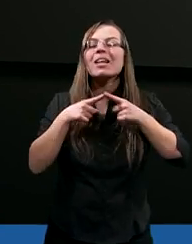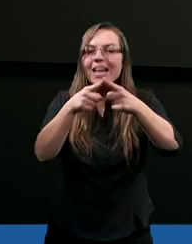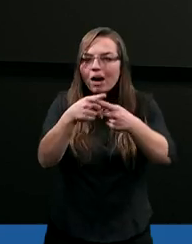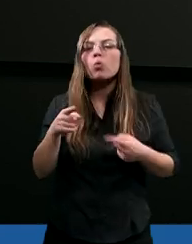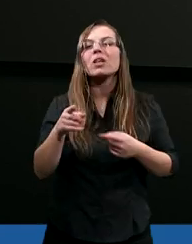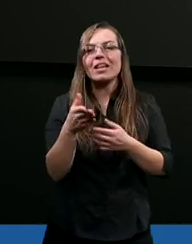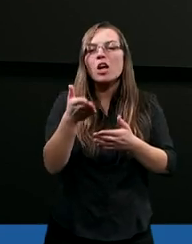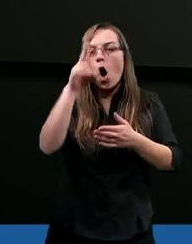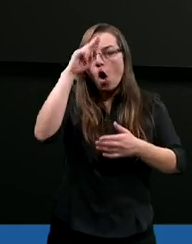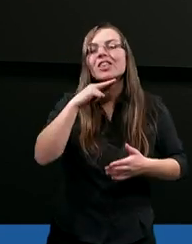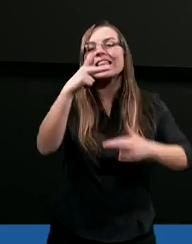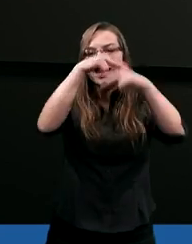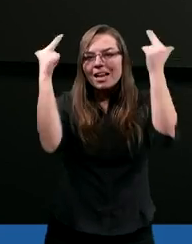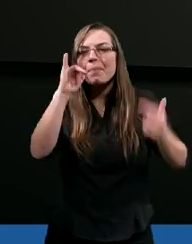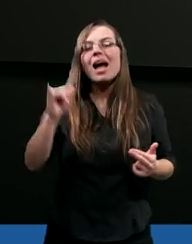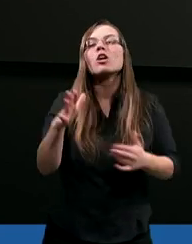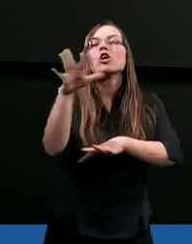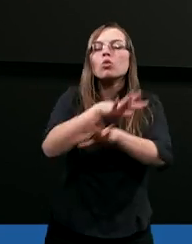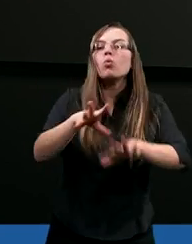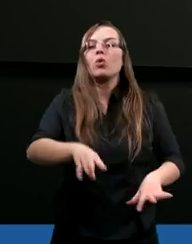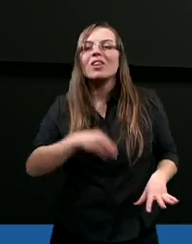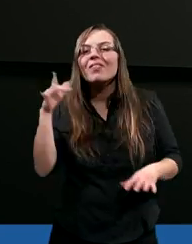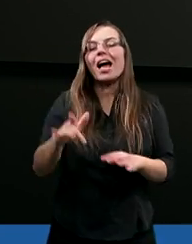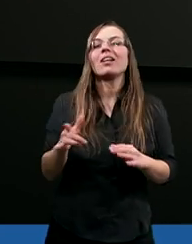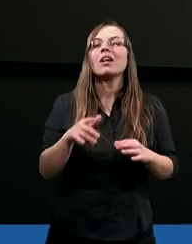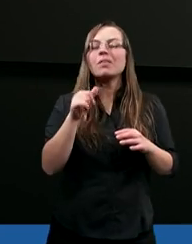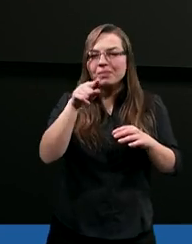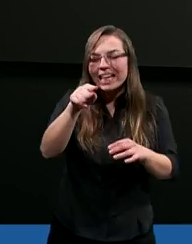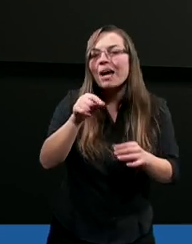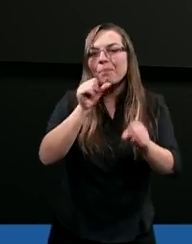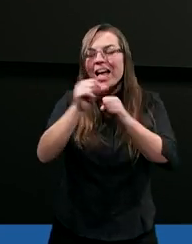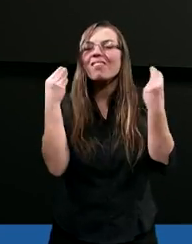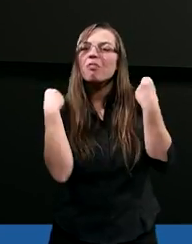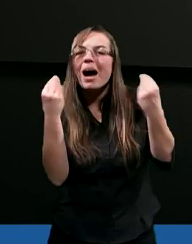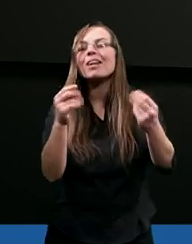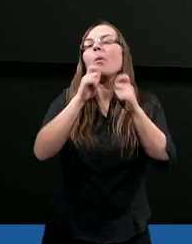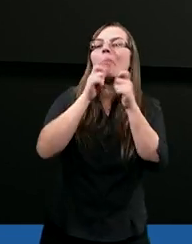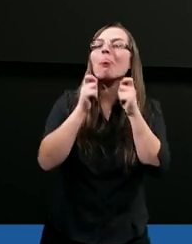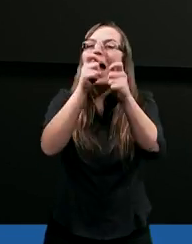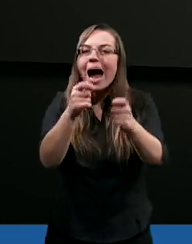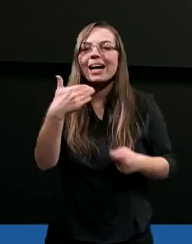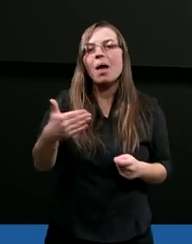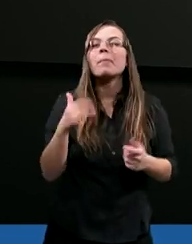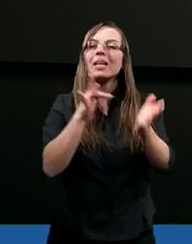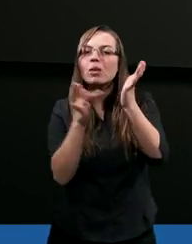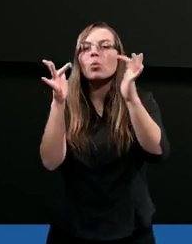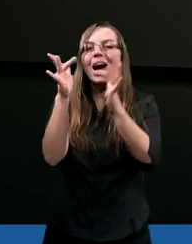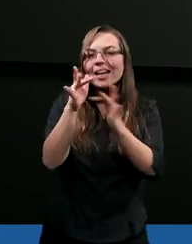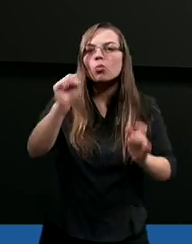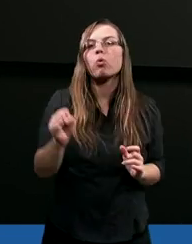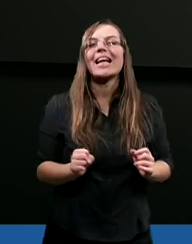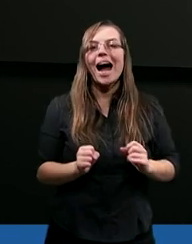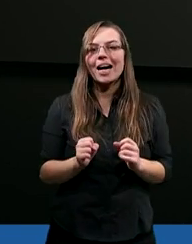ojczyzny niebieskiej, że Duch Święty jest tym wspaniałym darem Jezusa